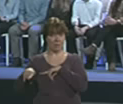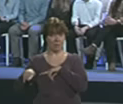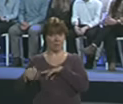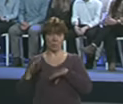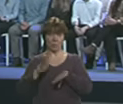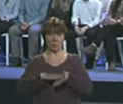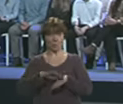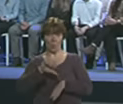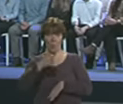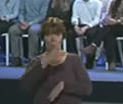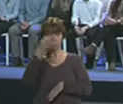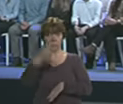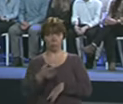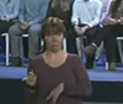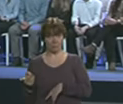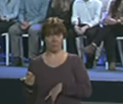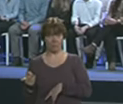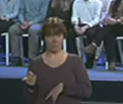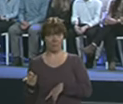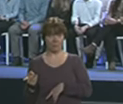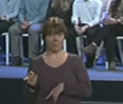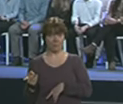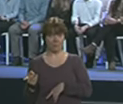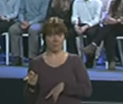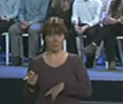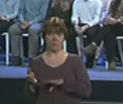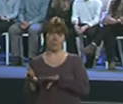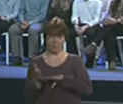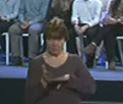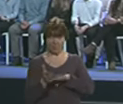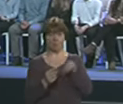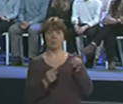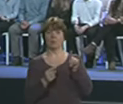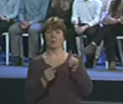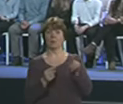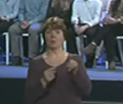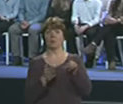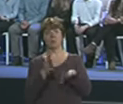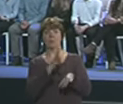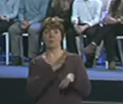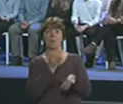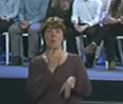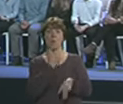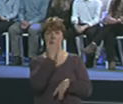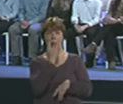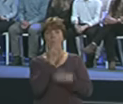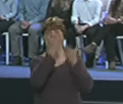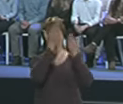fait 11%. Et de l'autre côté, Madame Le Pen